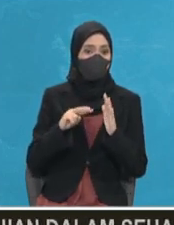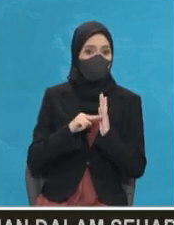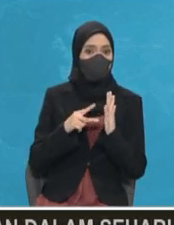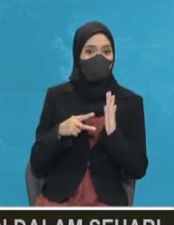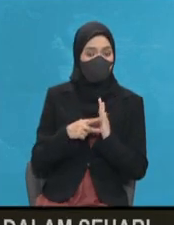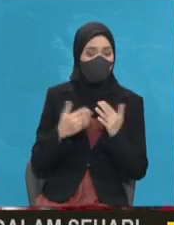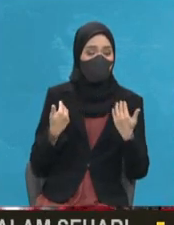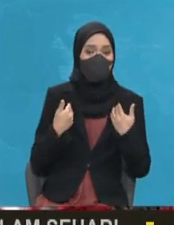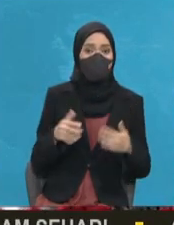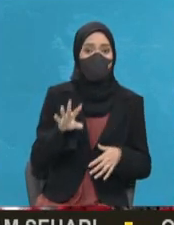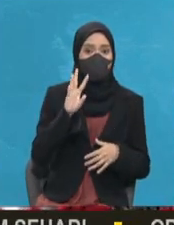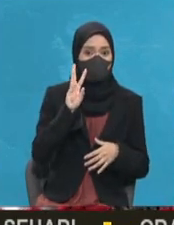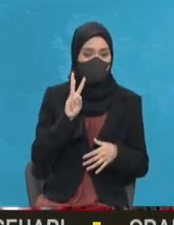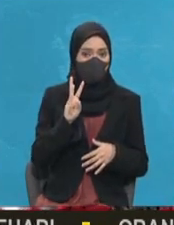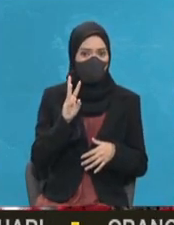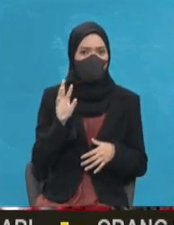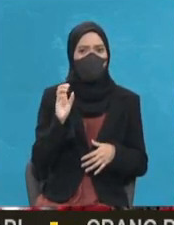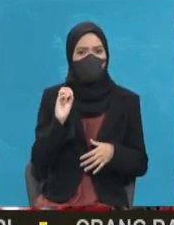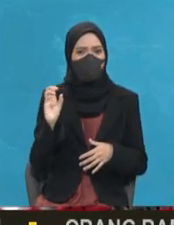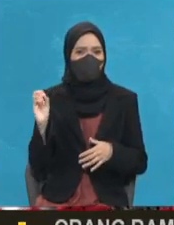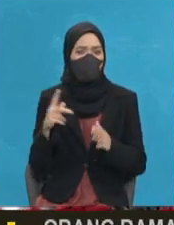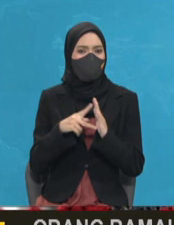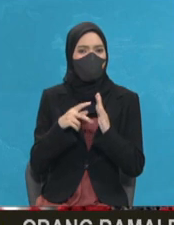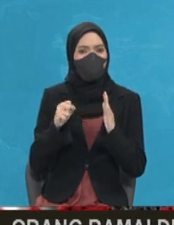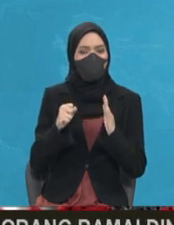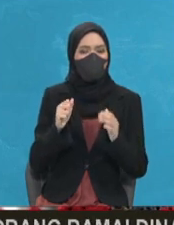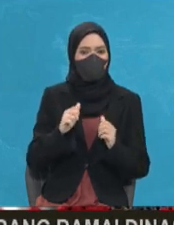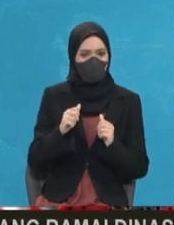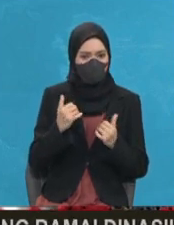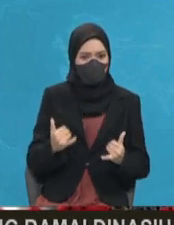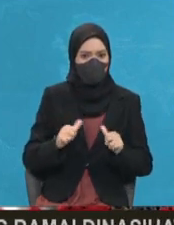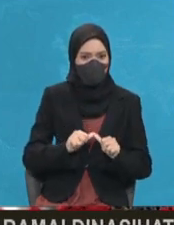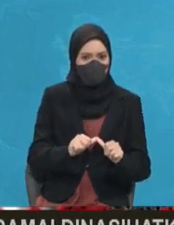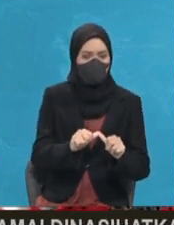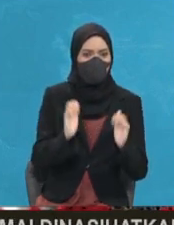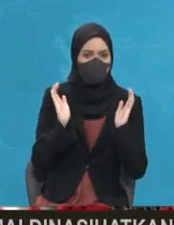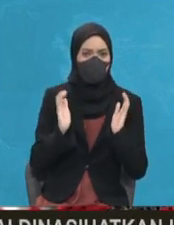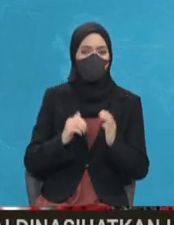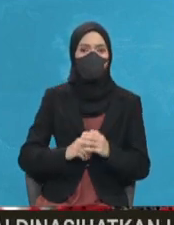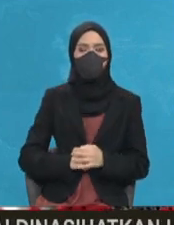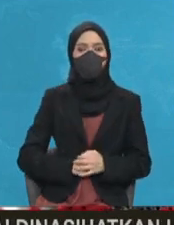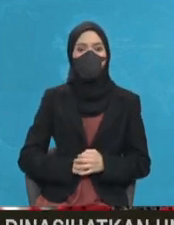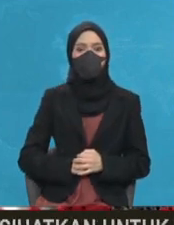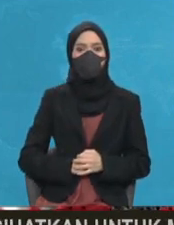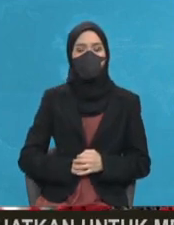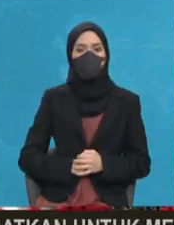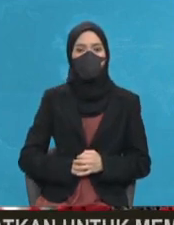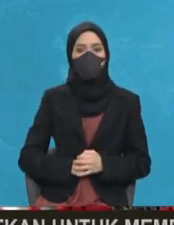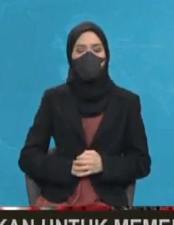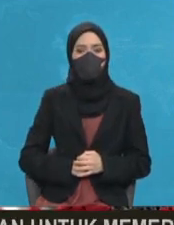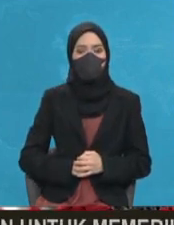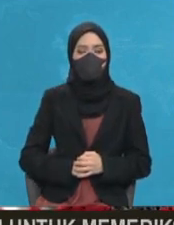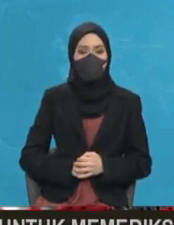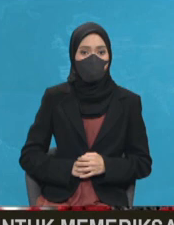terdapat 605 cash aktif telah direkrut kan di negara Brunai Darussalam Hai di kalangan